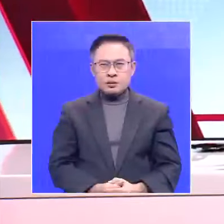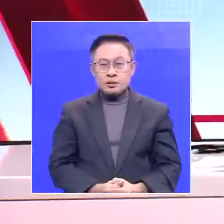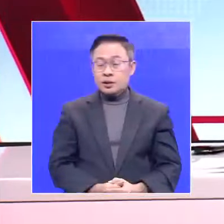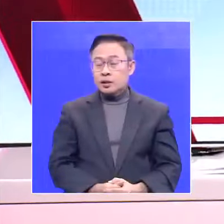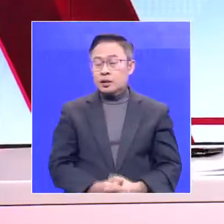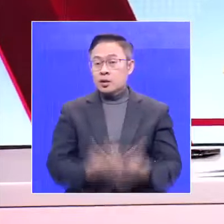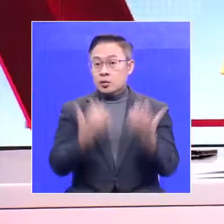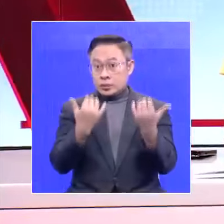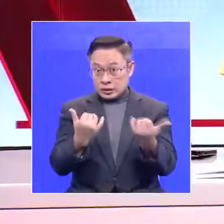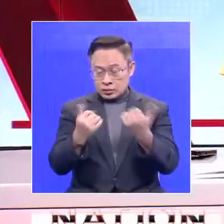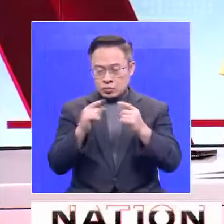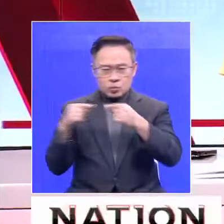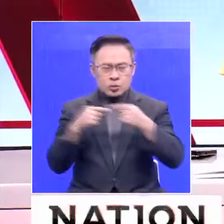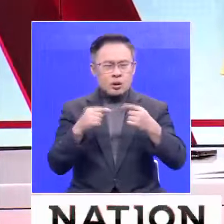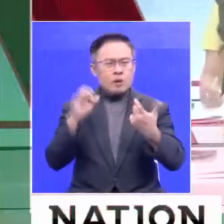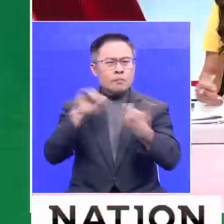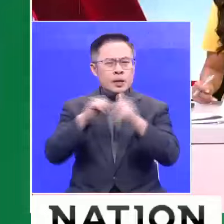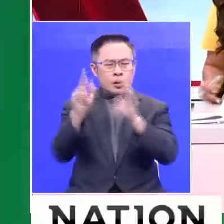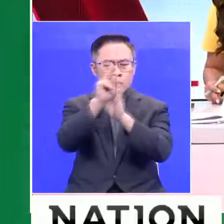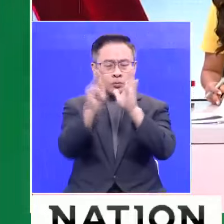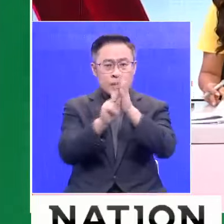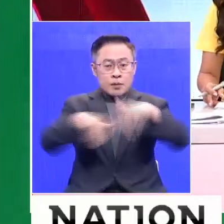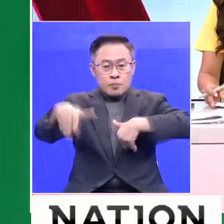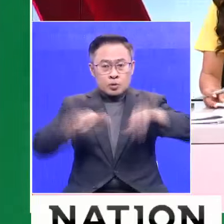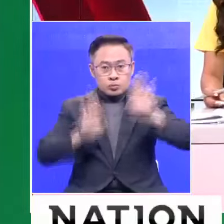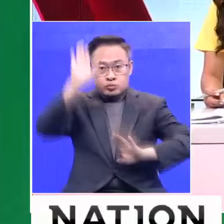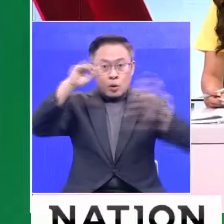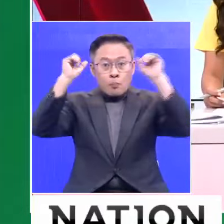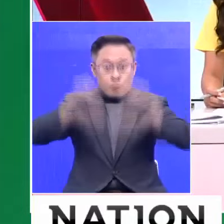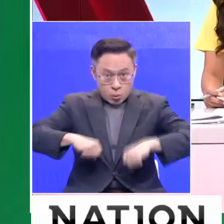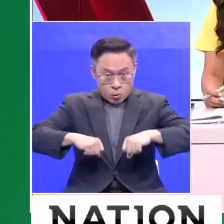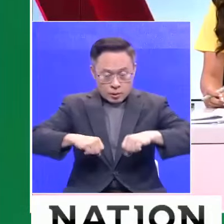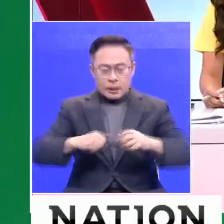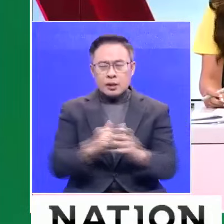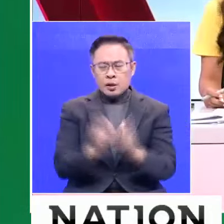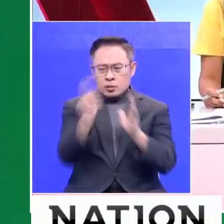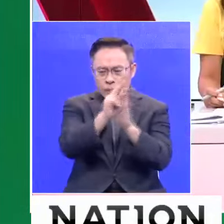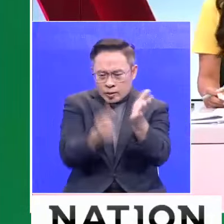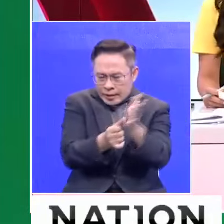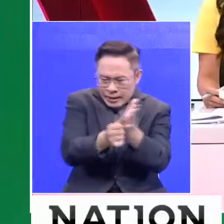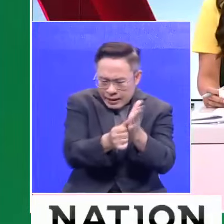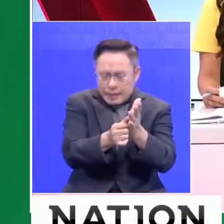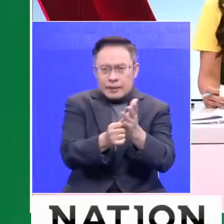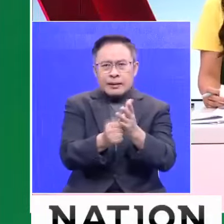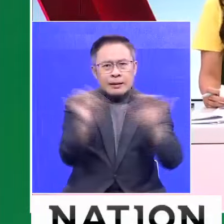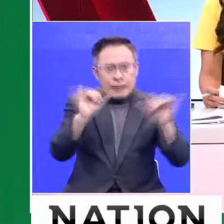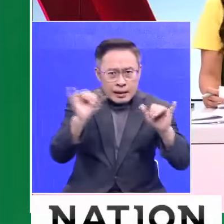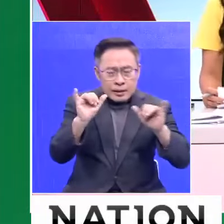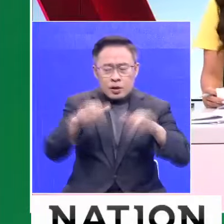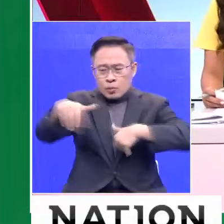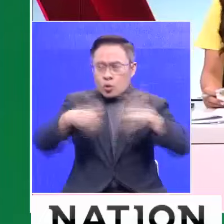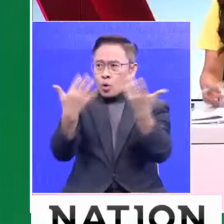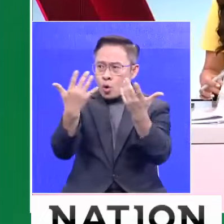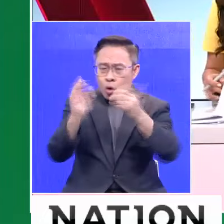ท่านผู้ชมครับประชามติจะได้ทำกันไหมหรือเมื่อไหร่ ได้สิ ก็งั้นเมื่อไหร่